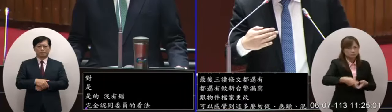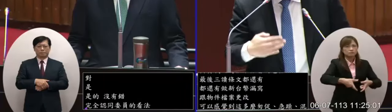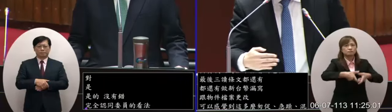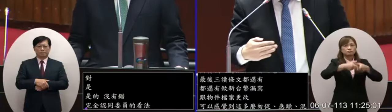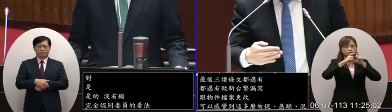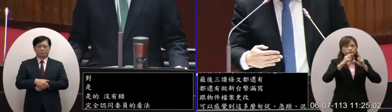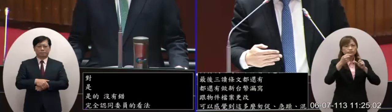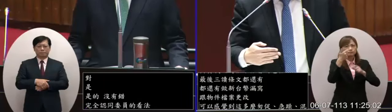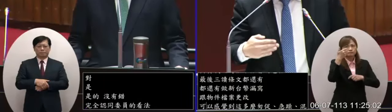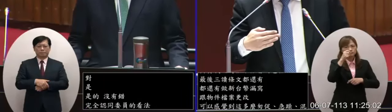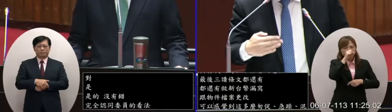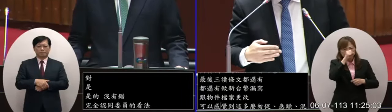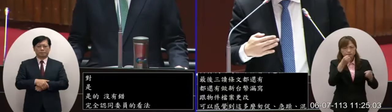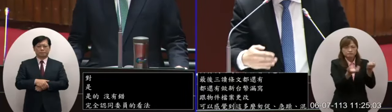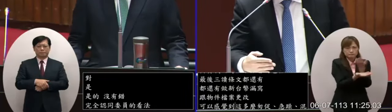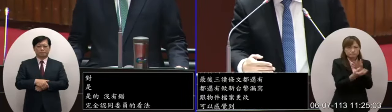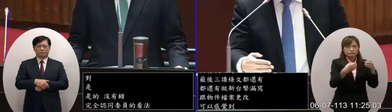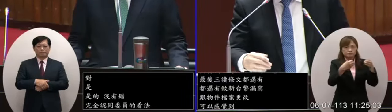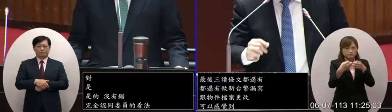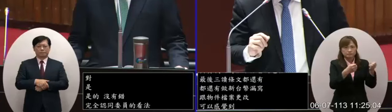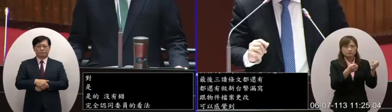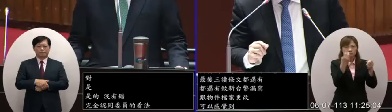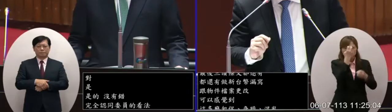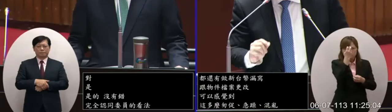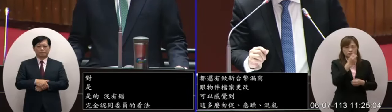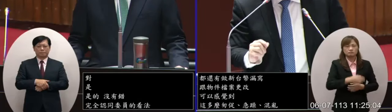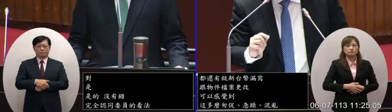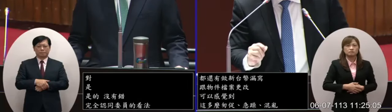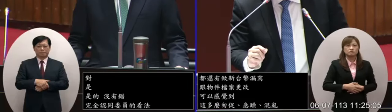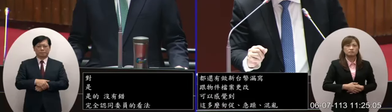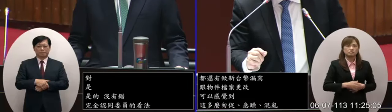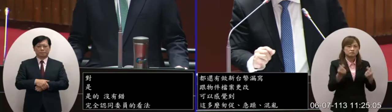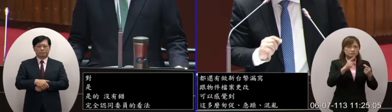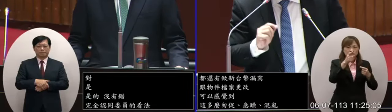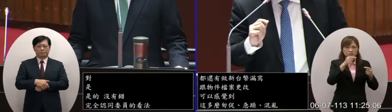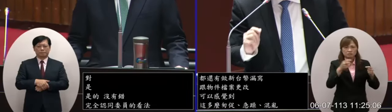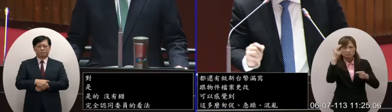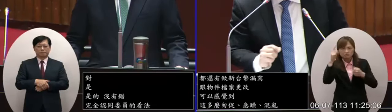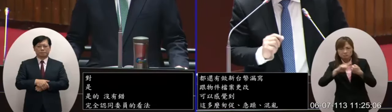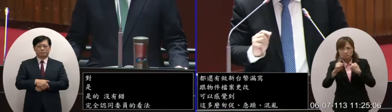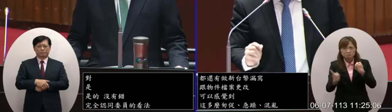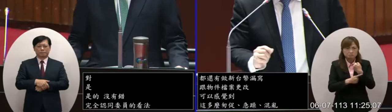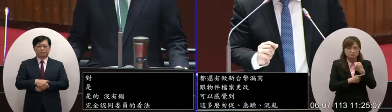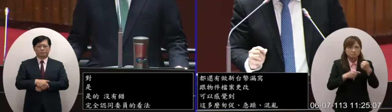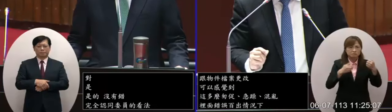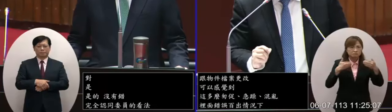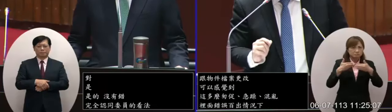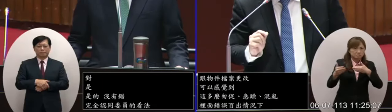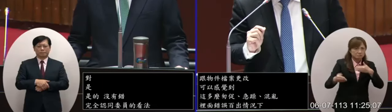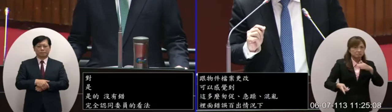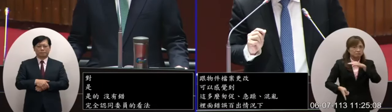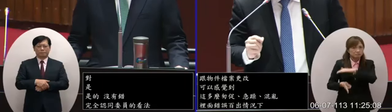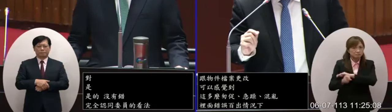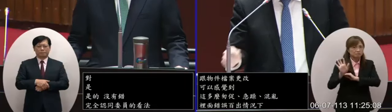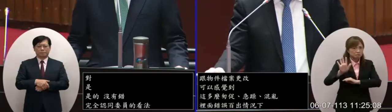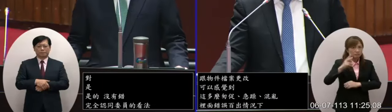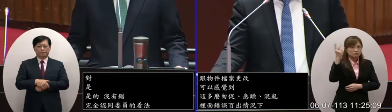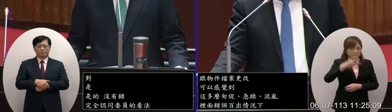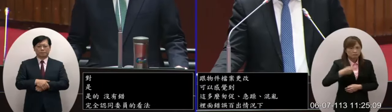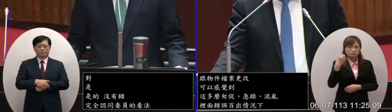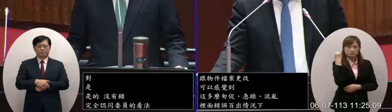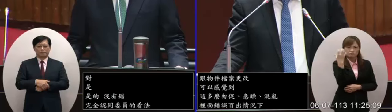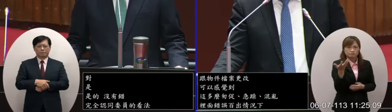委员会里面好好的讨论，好好的来做审议，把一些不恰当、违宪的部分，在充分的讨论沟通之后，再